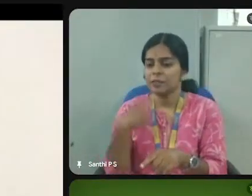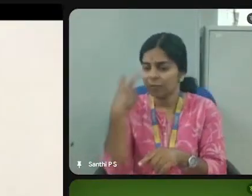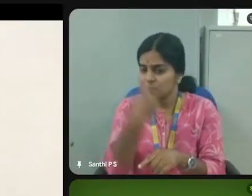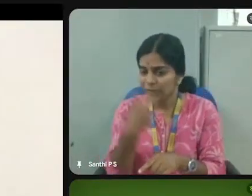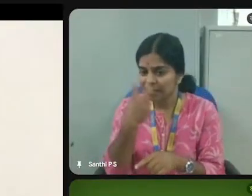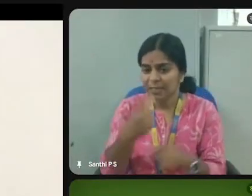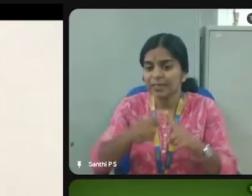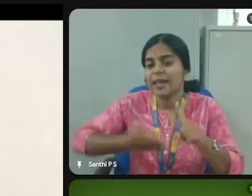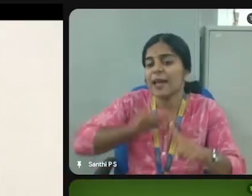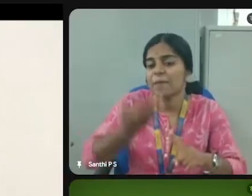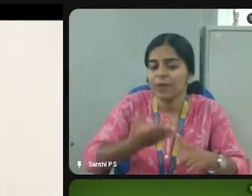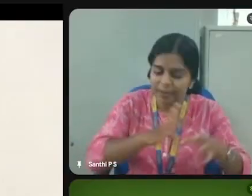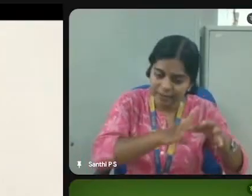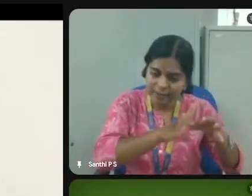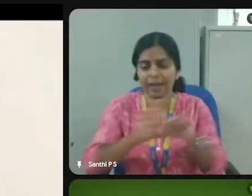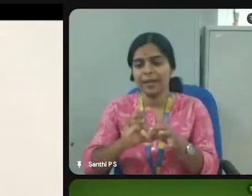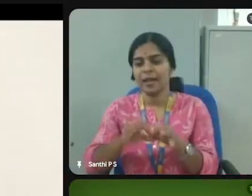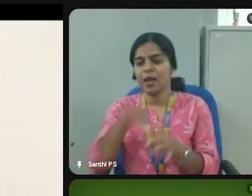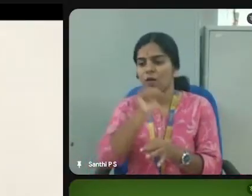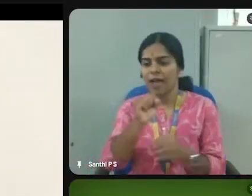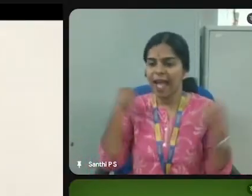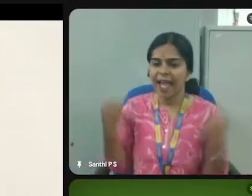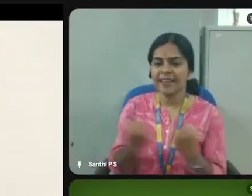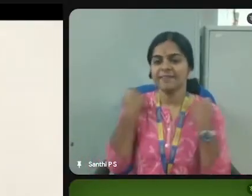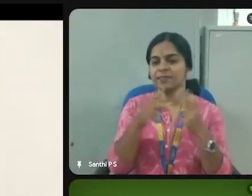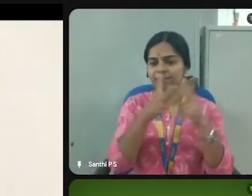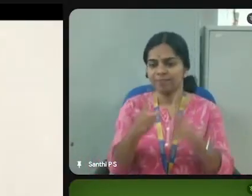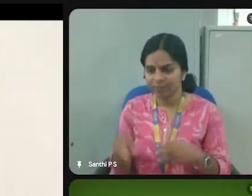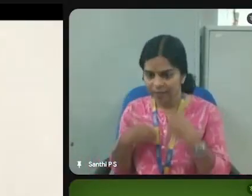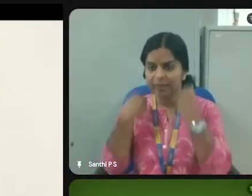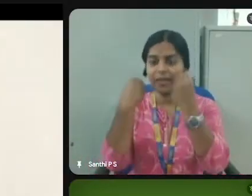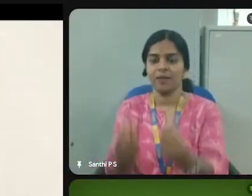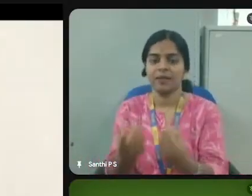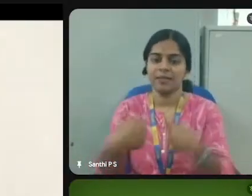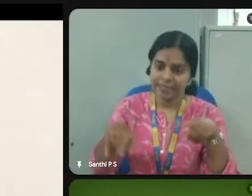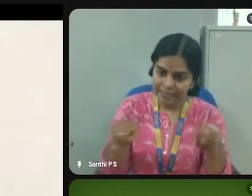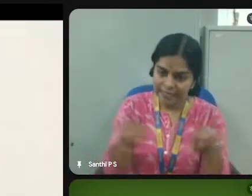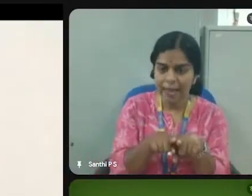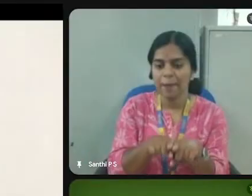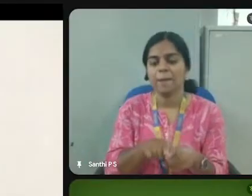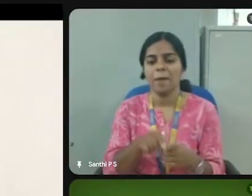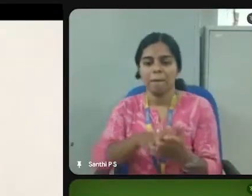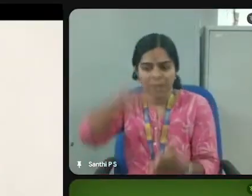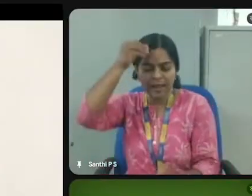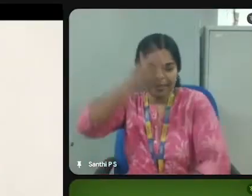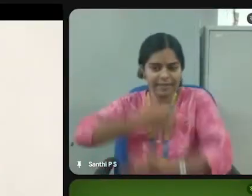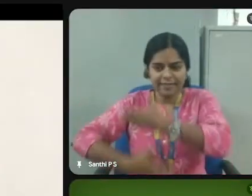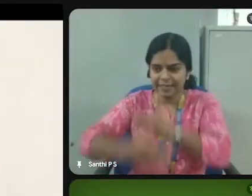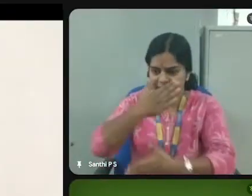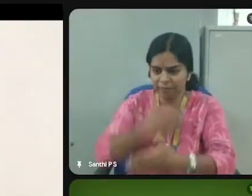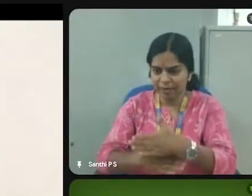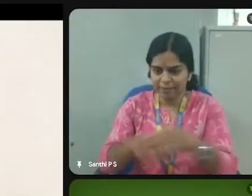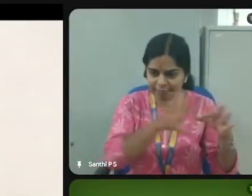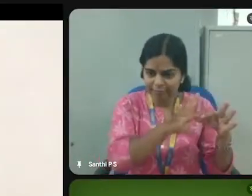തന്നെ അതിനനുസരിച്ചിട്ടുള്ള ആക്ടിവിറ്റീസ് ഇൻക്ലൂഡ് ചെയ്യുന്നതാണ്. അതിനോടൊപ്പം തന്നെ പഠന പരിമിതി ഡയഗ്നോസ് ചെയ്തിട്ടുള്ള പ്രൈമറി അല്ലെങ്കിൽ അപ്പർ